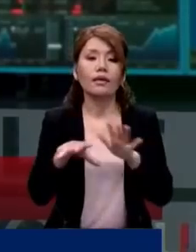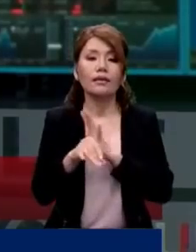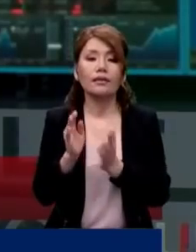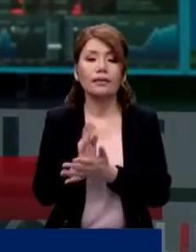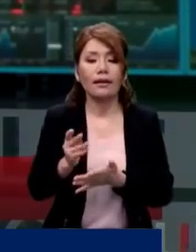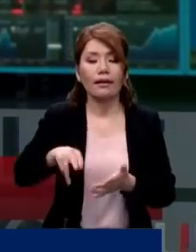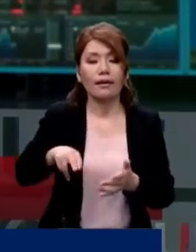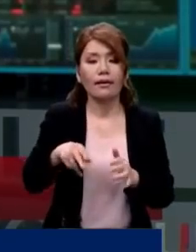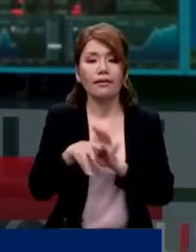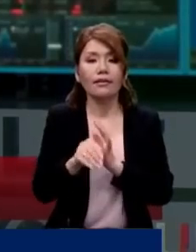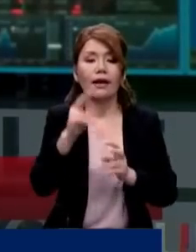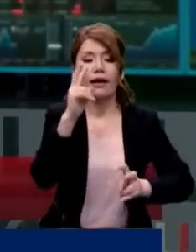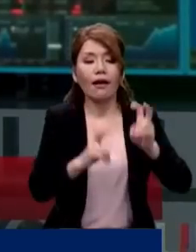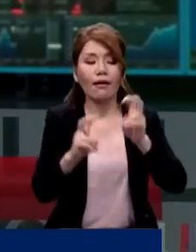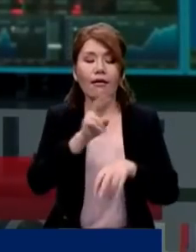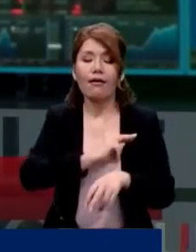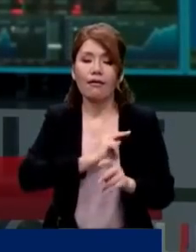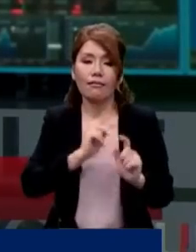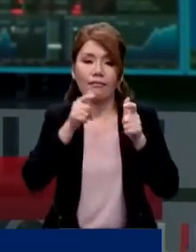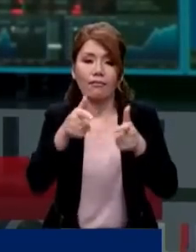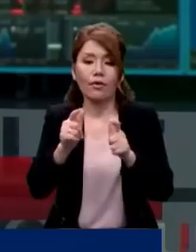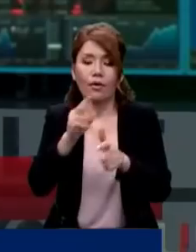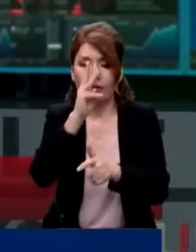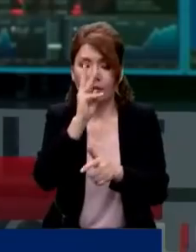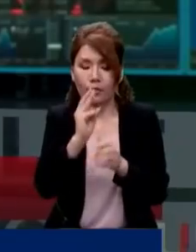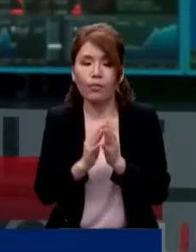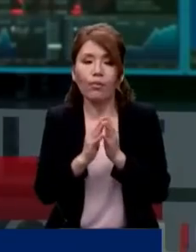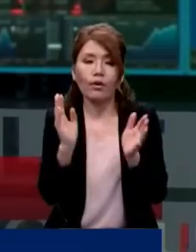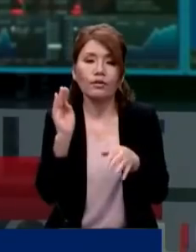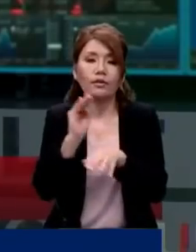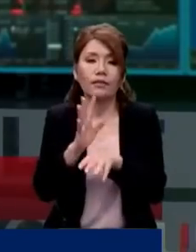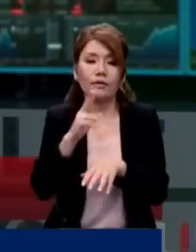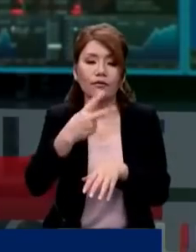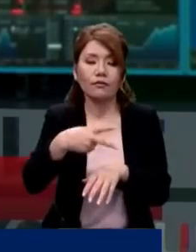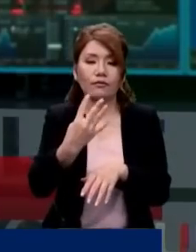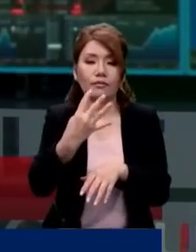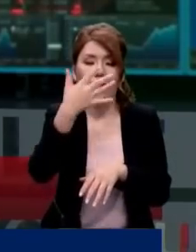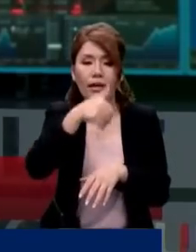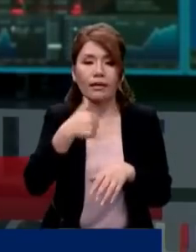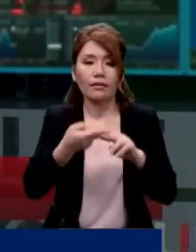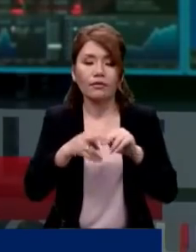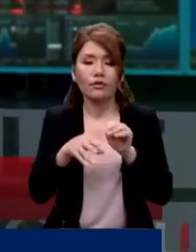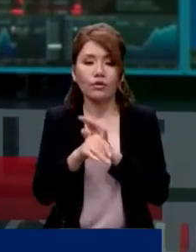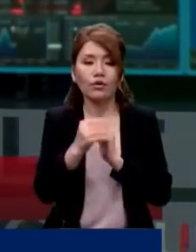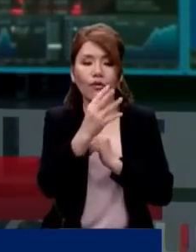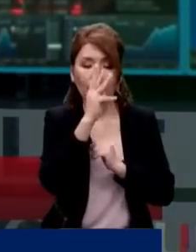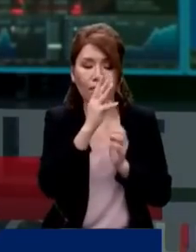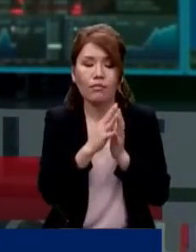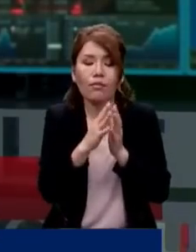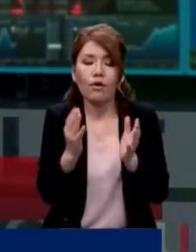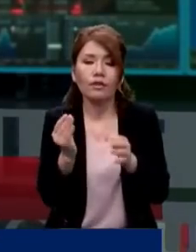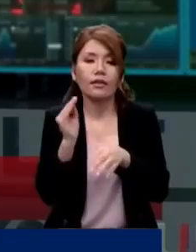басшылардың емес, өндірісте жұмыс істейтін қатардағы жұмысшылардың айлығы көтеріледі. Бұл 2025 жылға дейін халықтың табысын